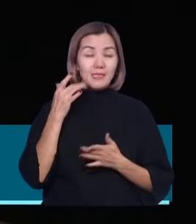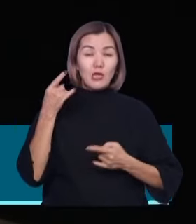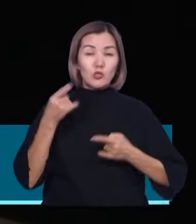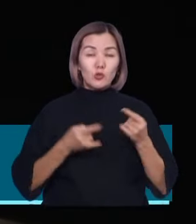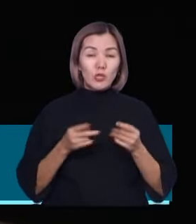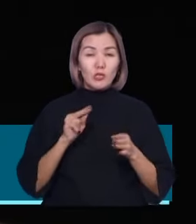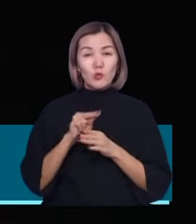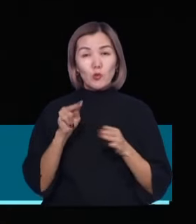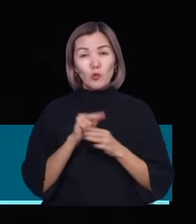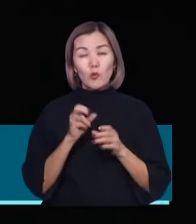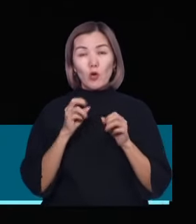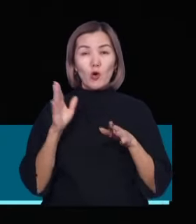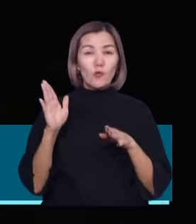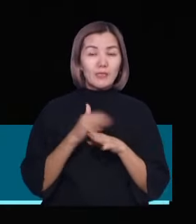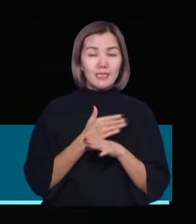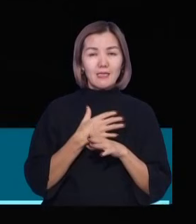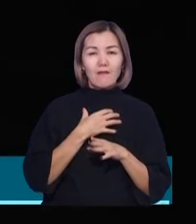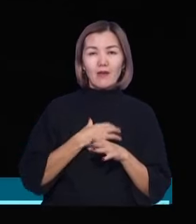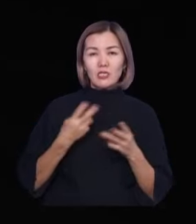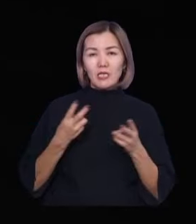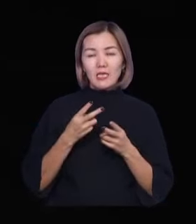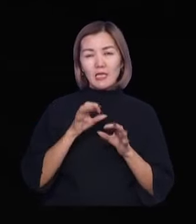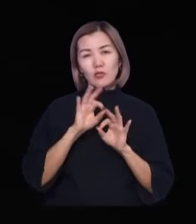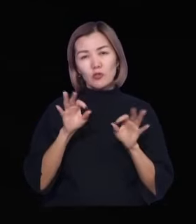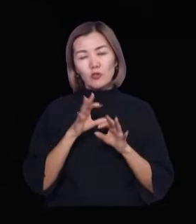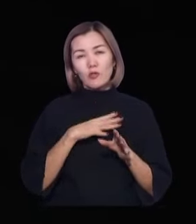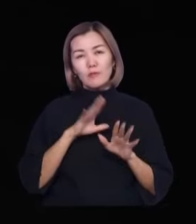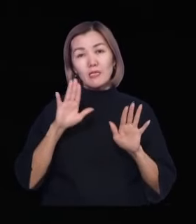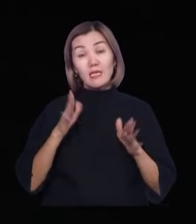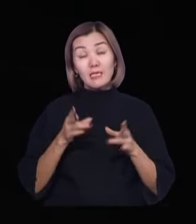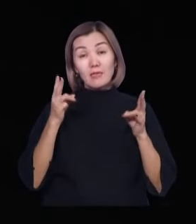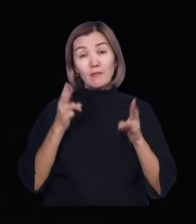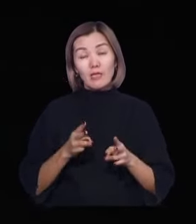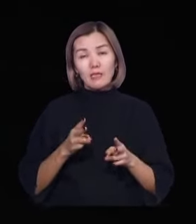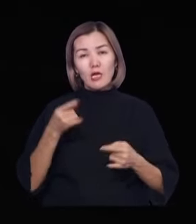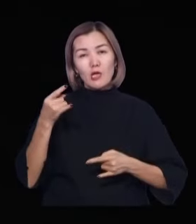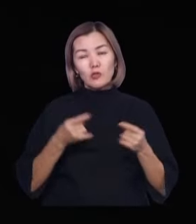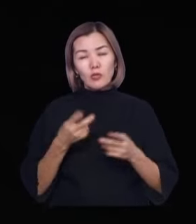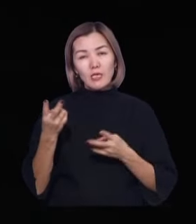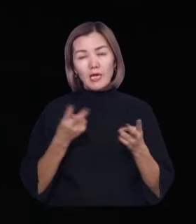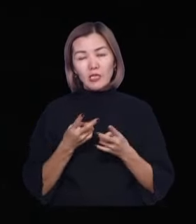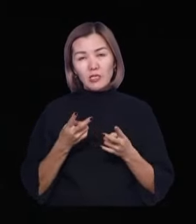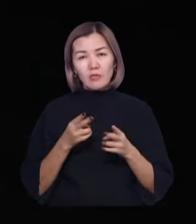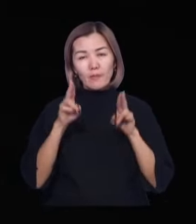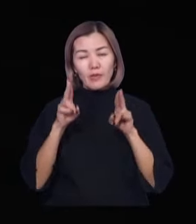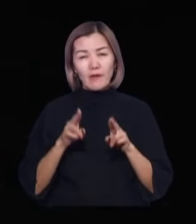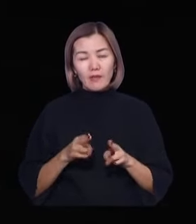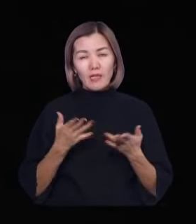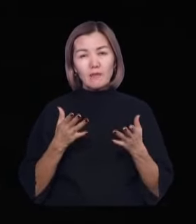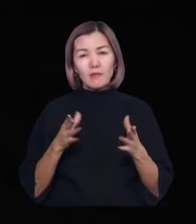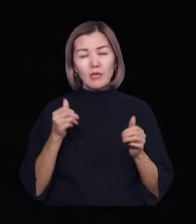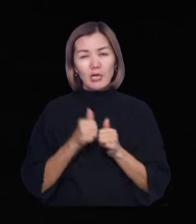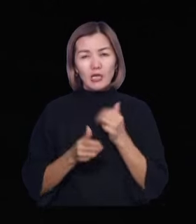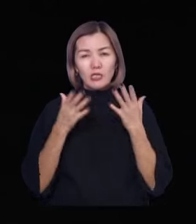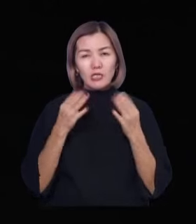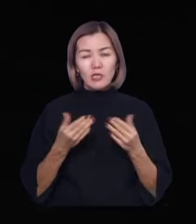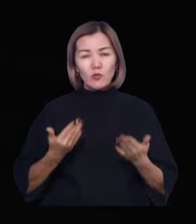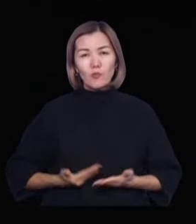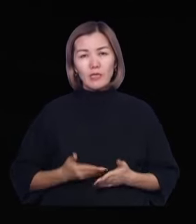оқыту барысында қауіпсіздікті алдыңға орынға қоямыз. Экстремалды журналистикада қажет болатын ережелермен қатар күнделікті